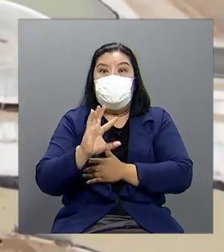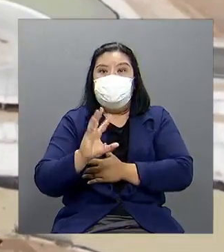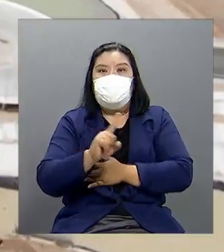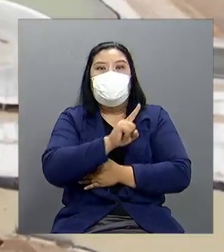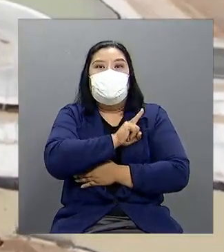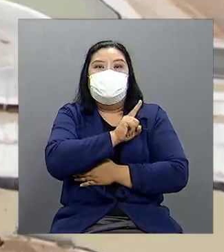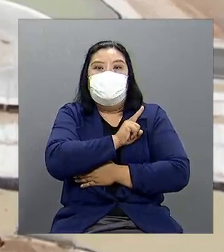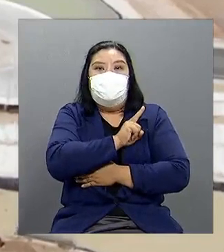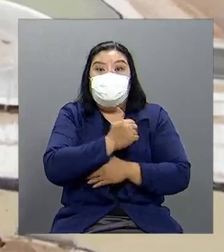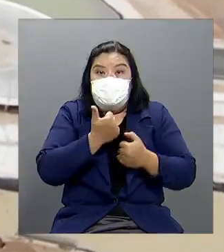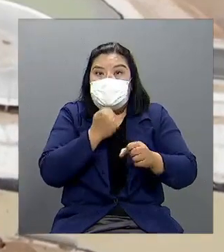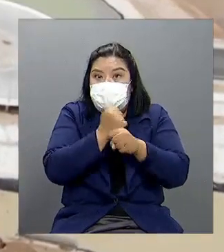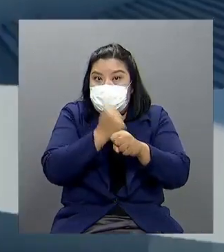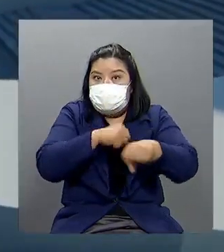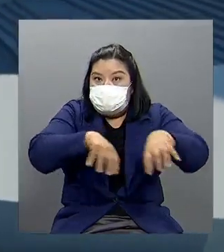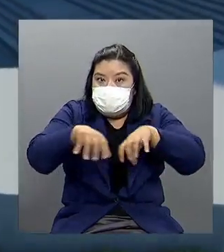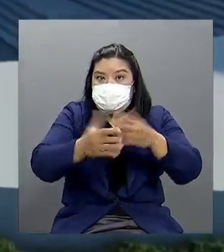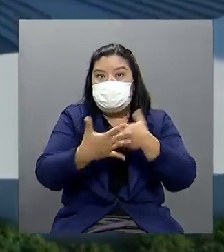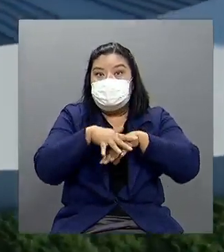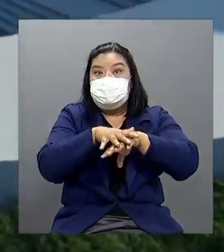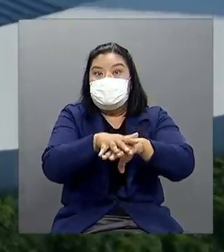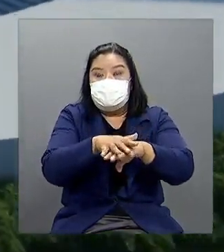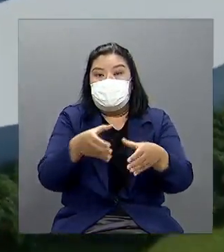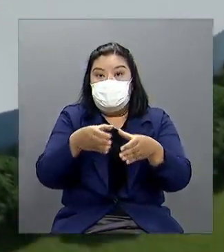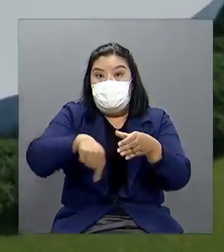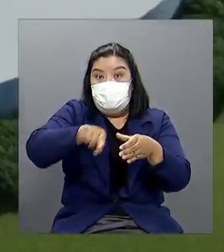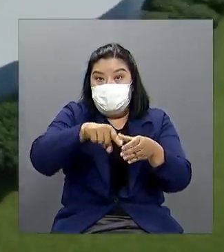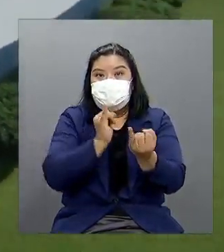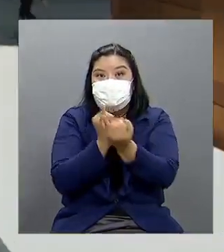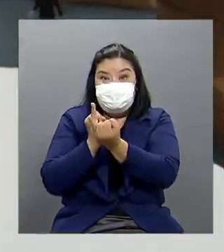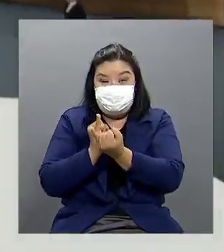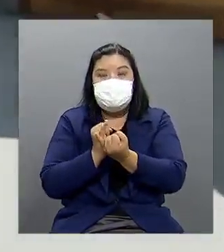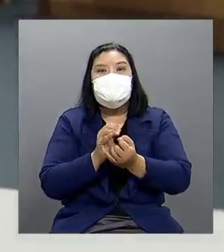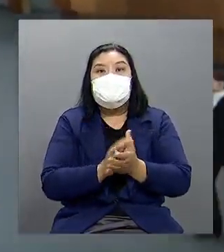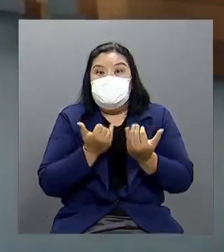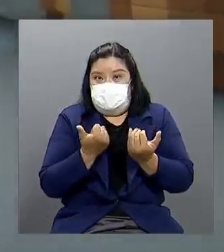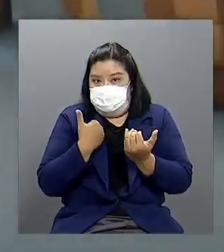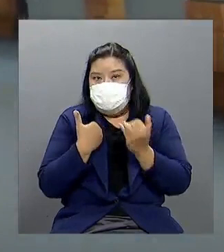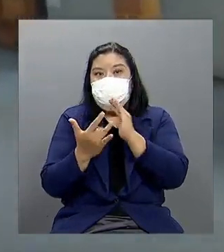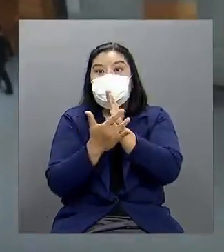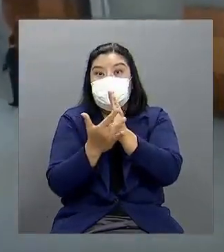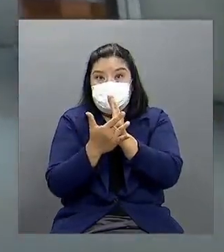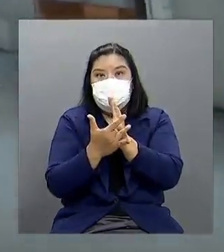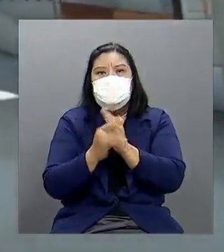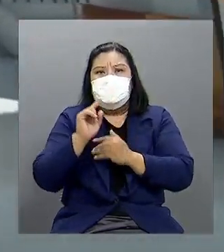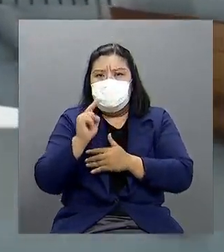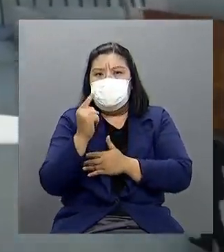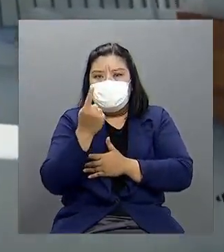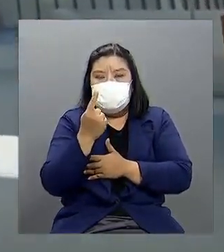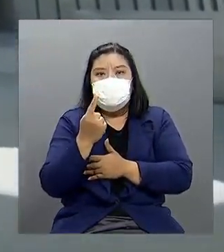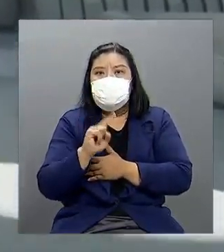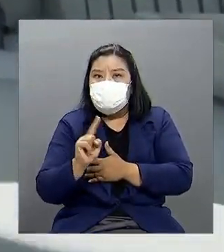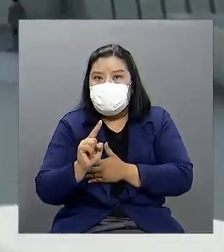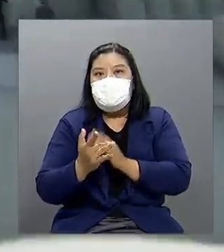ริหารจัดการพื้นที่ร่วมกับหน่วยงานพันธมิตรค่ะทั้งนี้หนึ่งในเทคโนโลยีและนวัตกรรมที่น่าสนใจก็คือนวัตกรรมเกษตรน